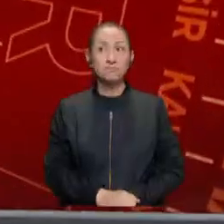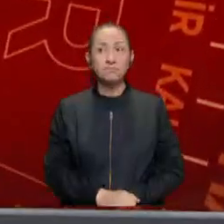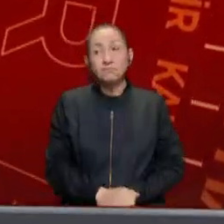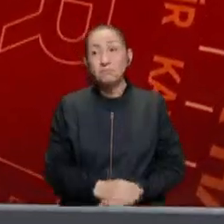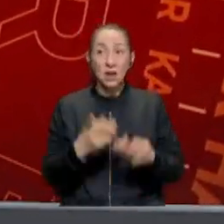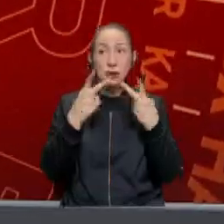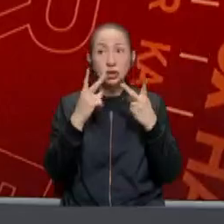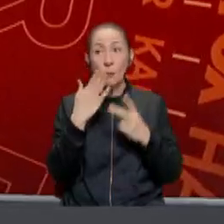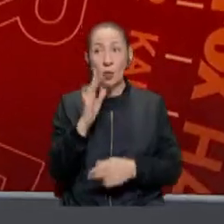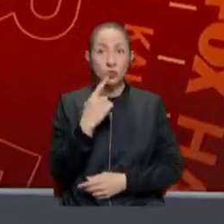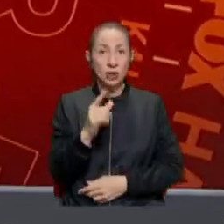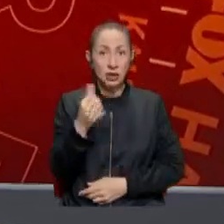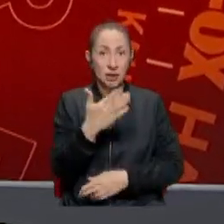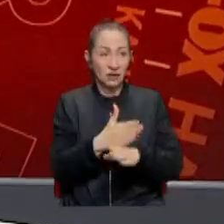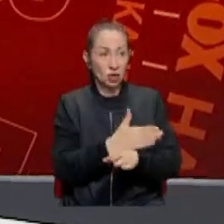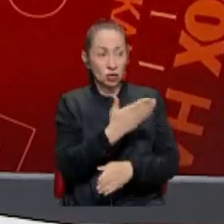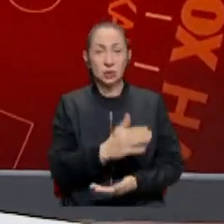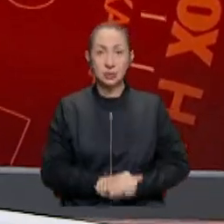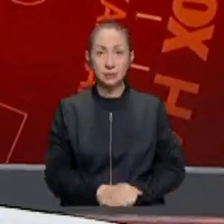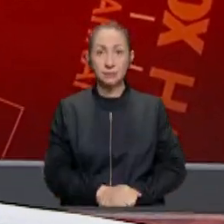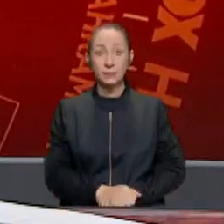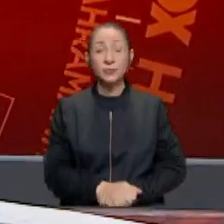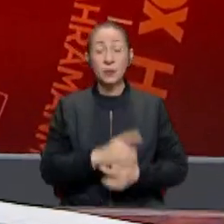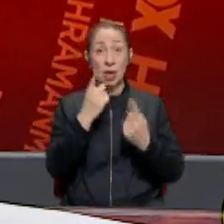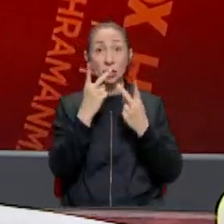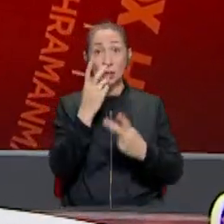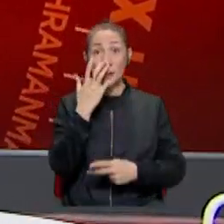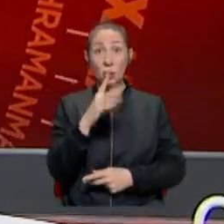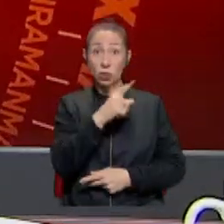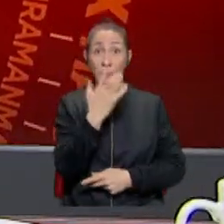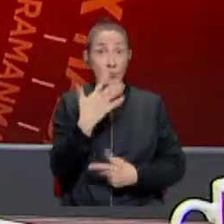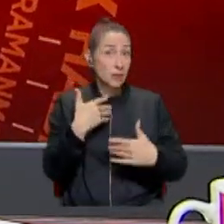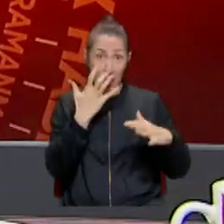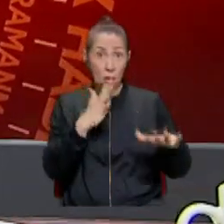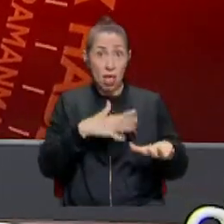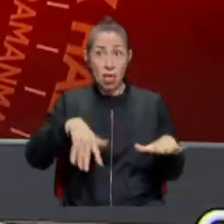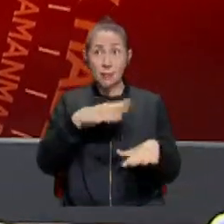yok diyor kıymetli vatandaşımız bir açıklama Bekliyoruz o da bekliyor bizi bekliyoruz hepimiz bekliyoruz